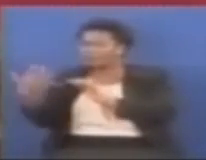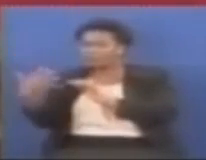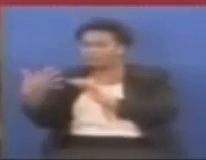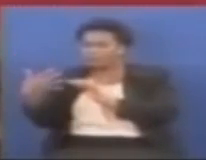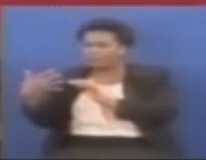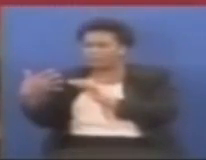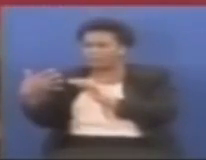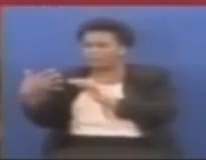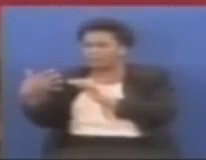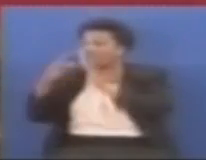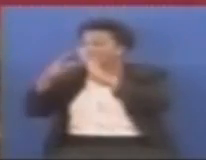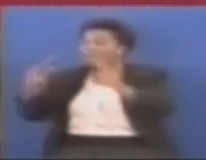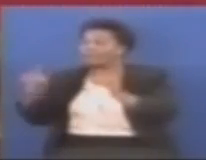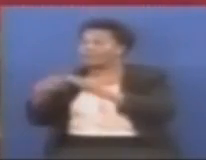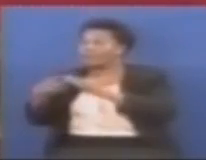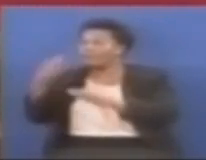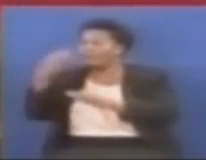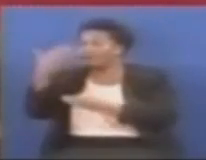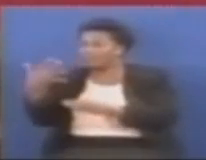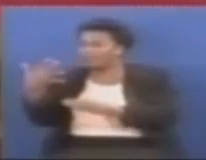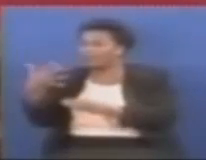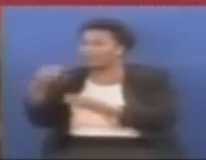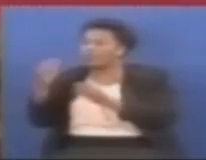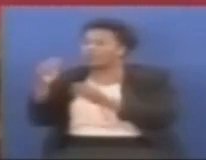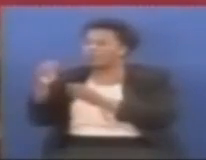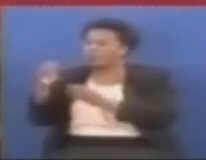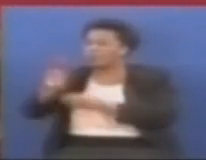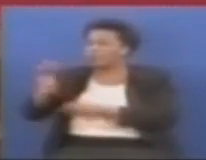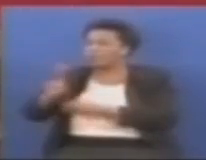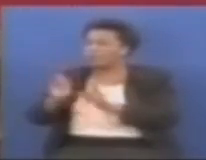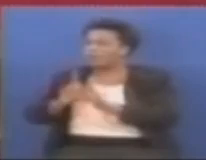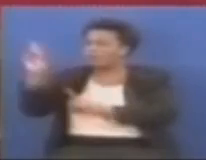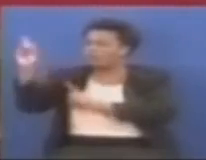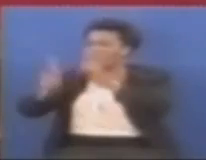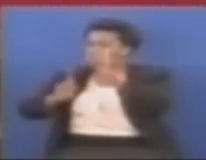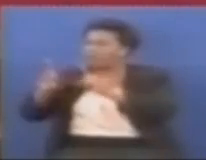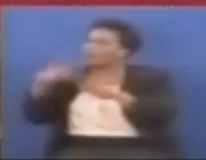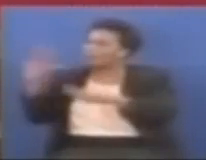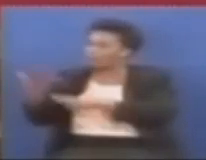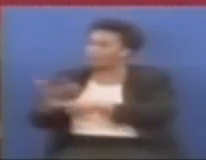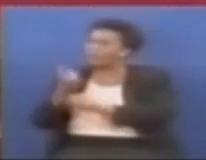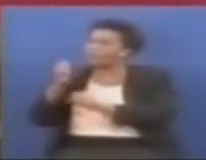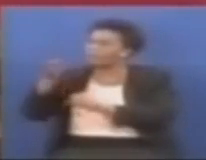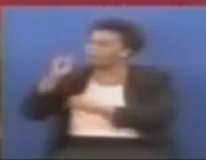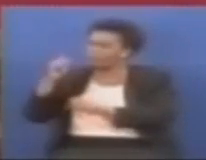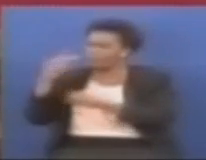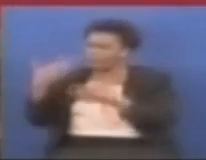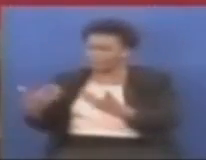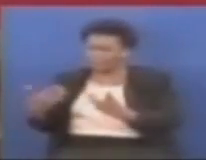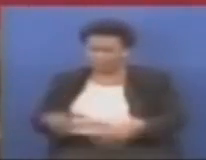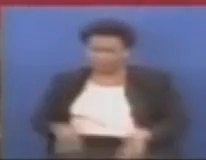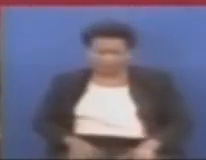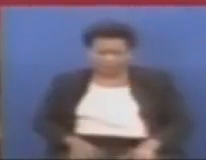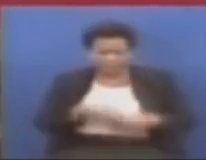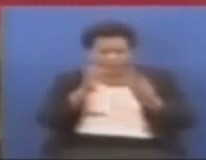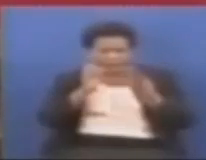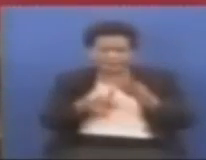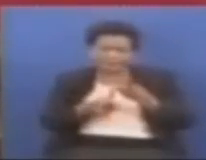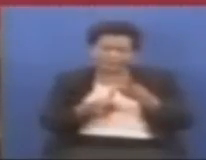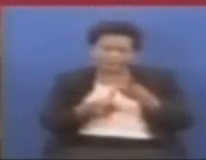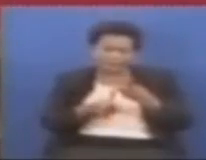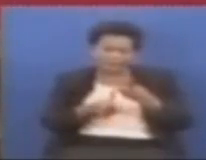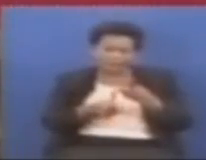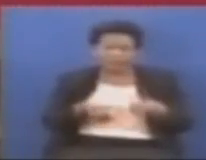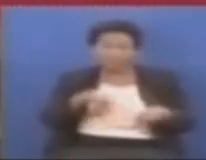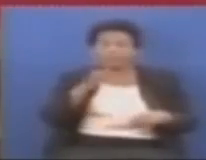9 ikiwemo mkoa wa Arusha, pia mkoa wa Mwanza, maeneo manispaa za Ilemela na Nyamagana na maeneo